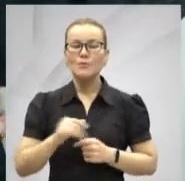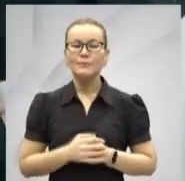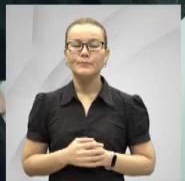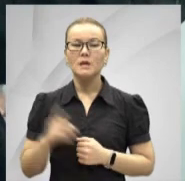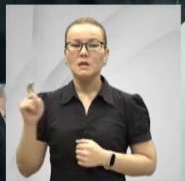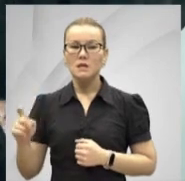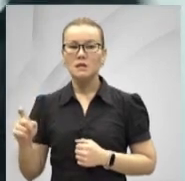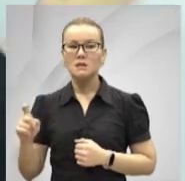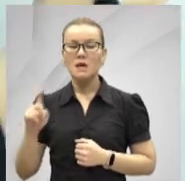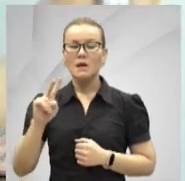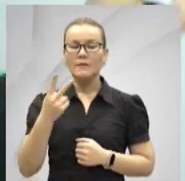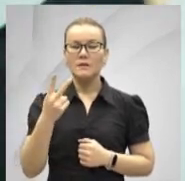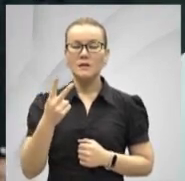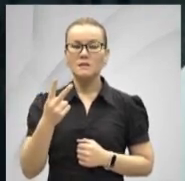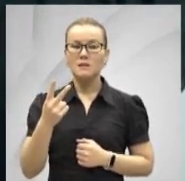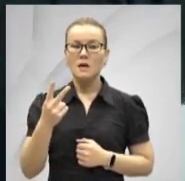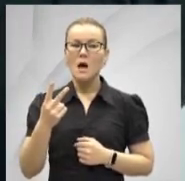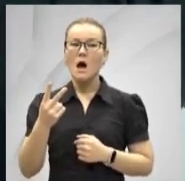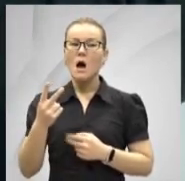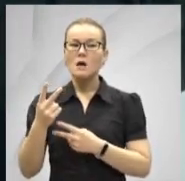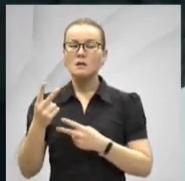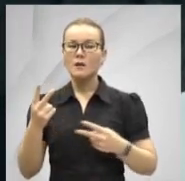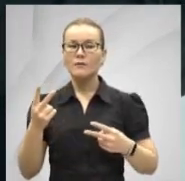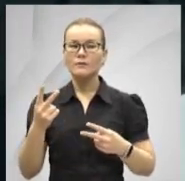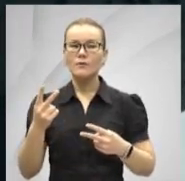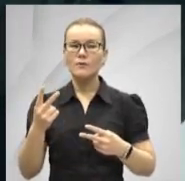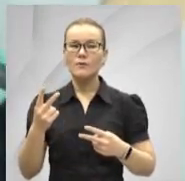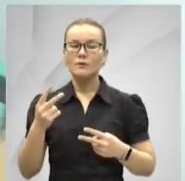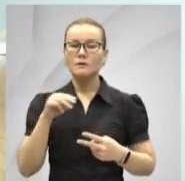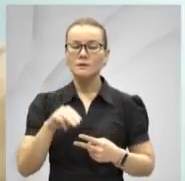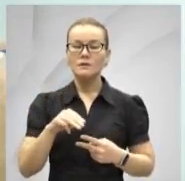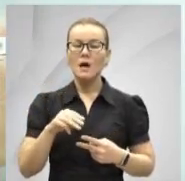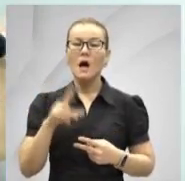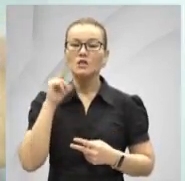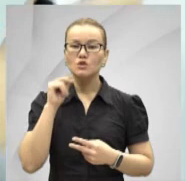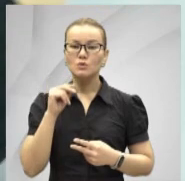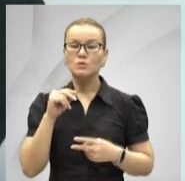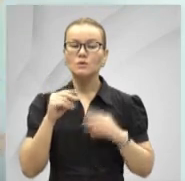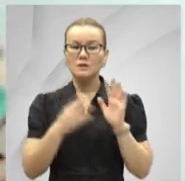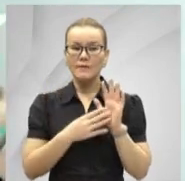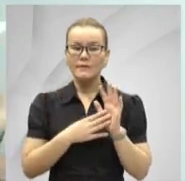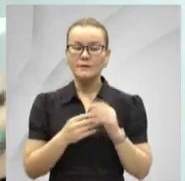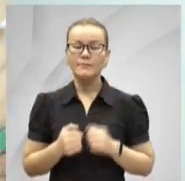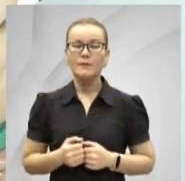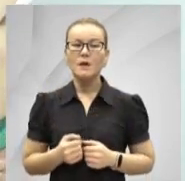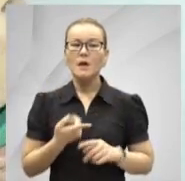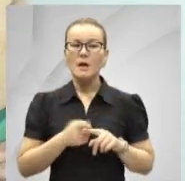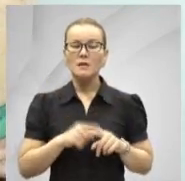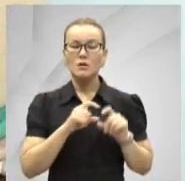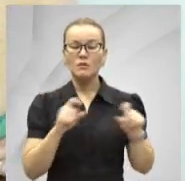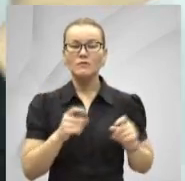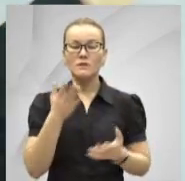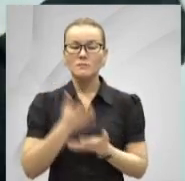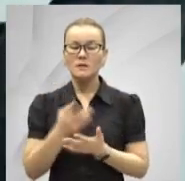X в квадрате теперь уже равно не t, а числу 9. Данное уравнение имеет